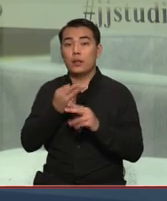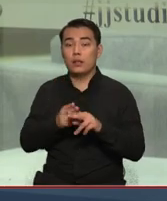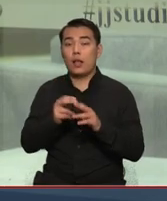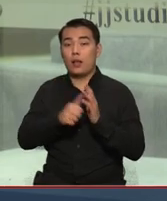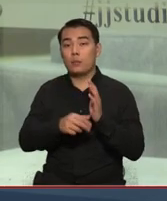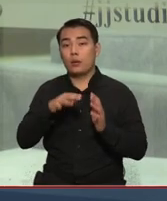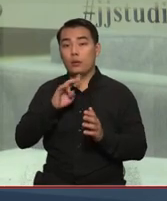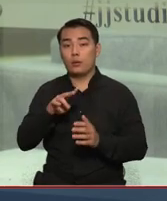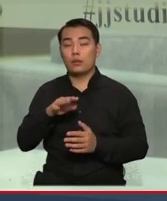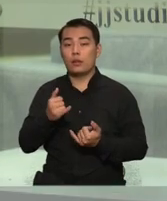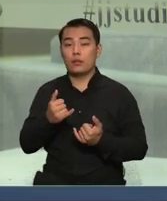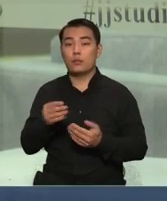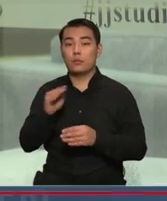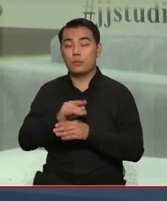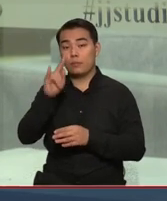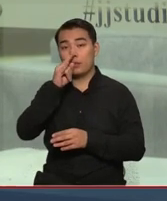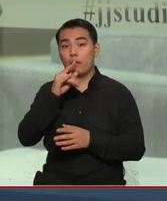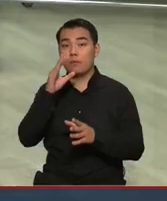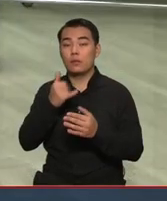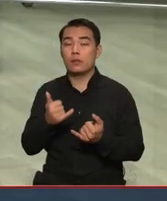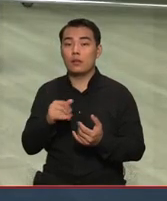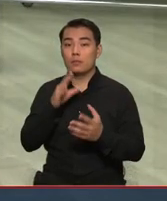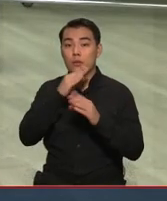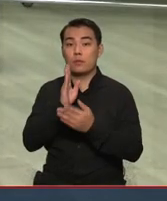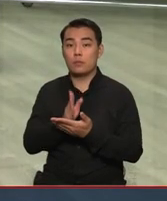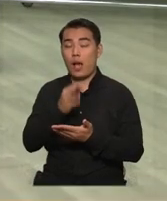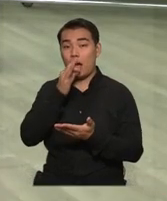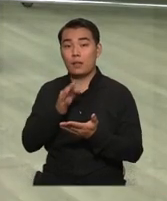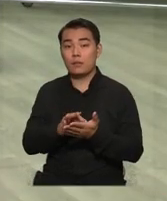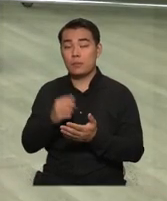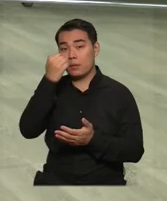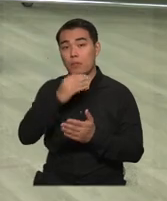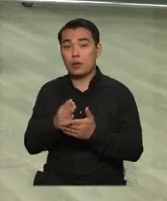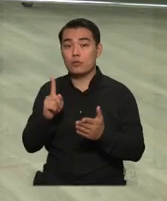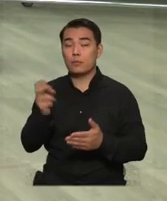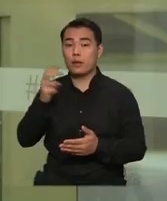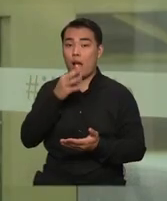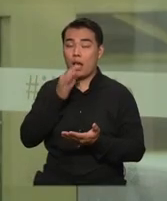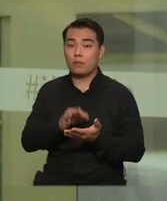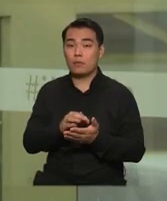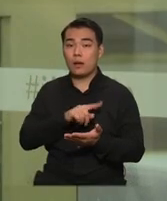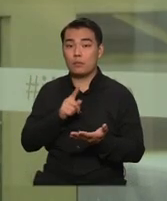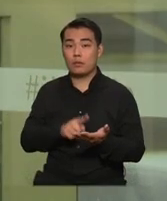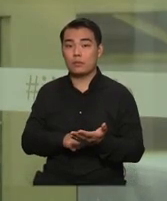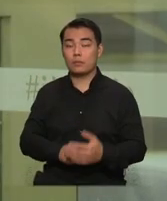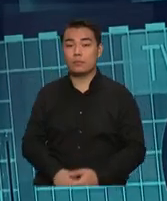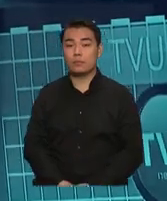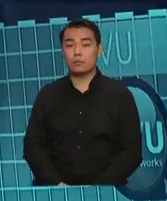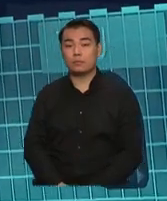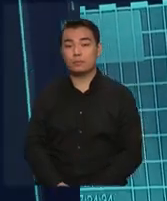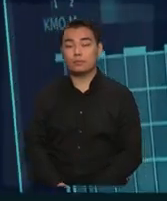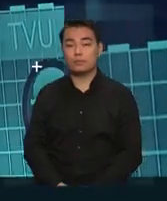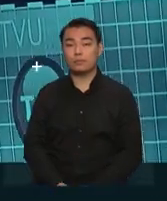миллион тоннадай қосымша мұнай өндіруге мүмкіндік береді. Көп рахмет, Ел Терекбайұлы, уақыт бөліп сұхбат бергеніңізге. Амандықта жүздесейік.